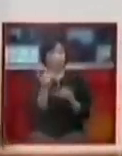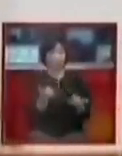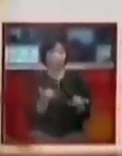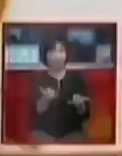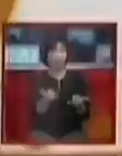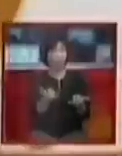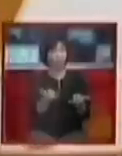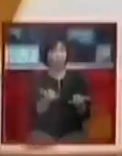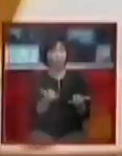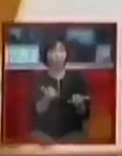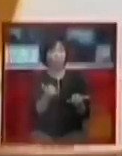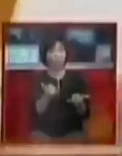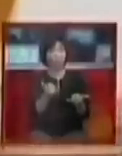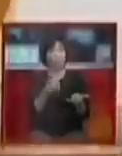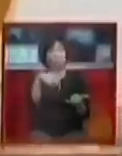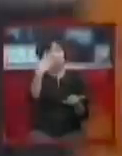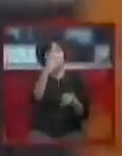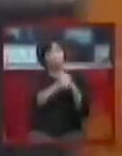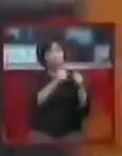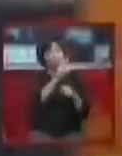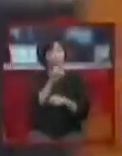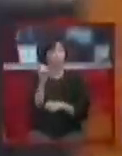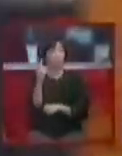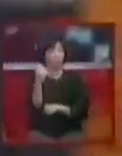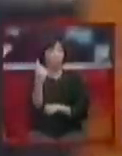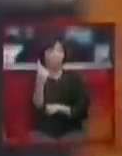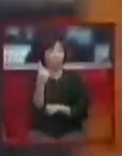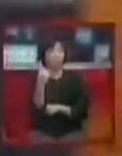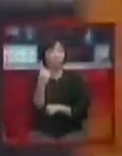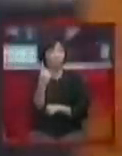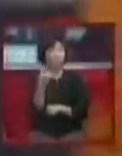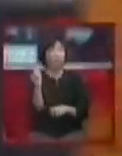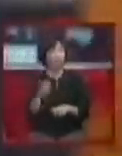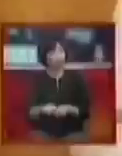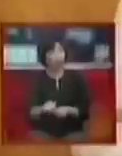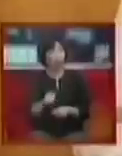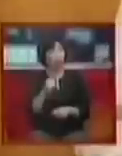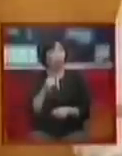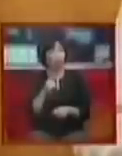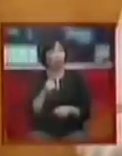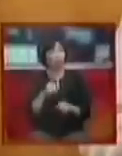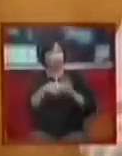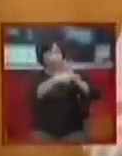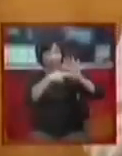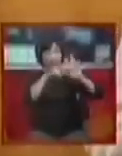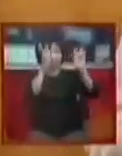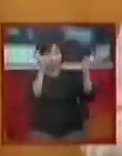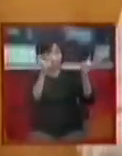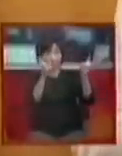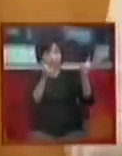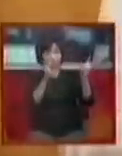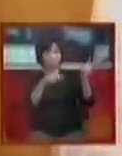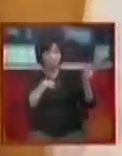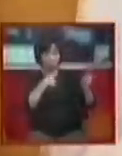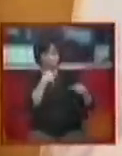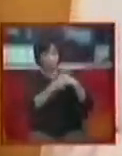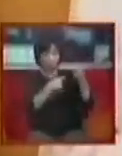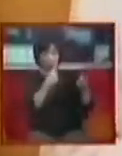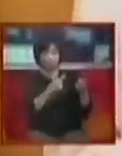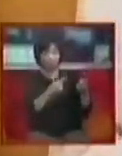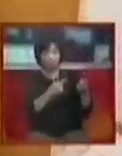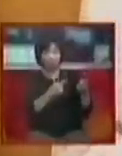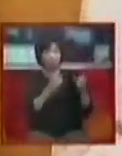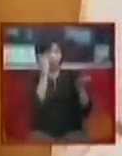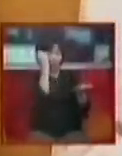yan pagdating ng 2011. Ito nga po sana ang dalhin ng ating mga headline. Hindi po natin sinasabing wala